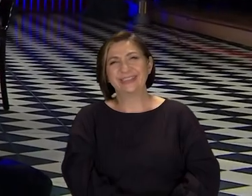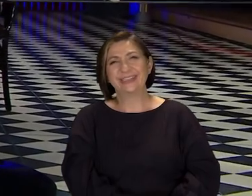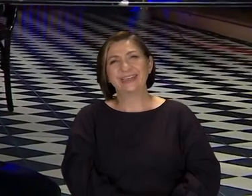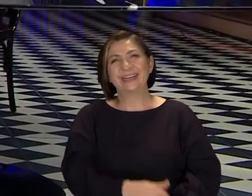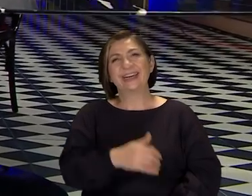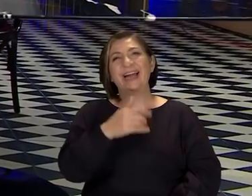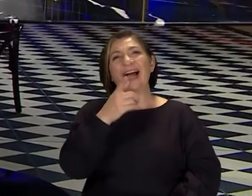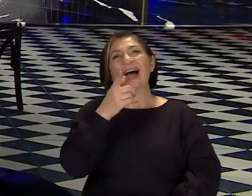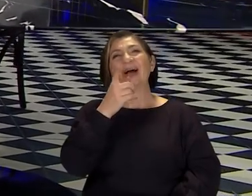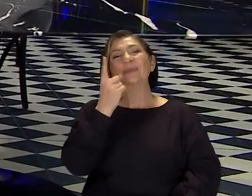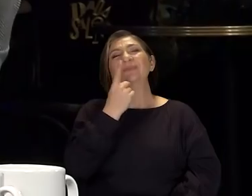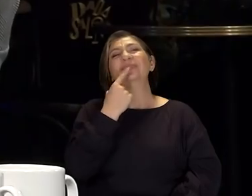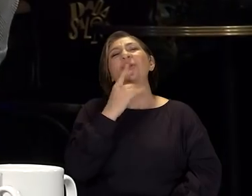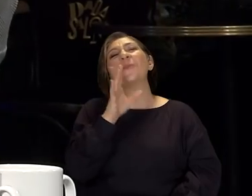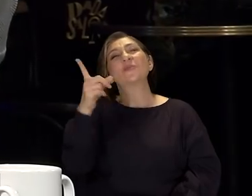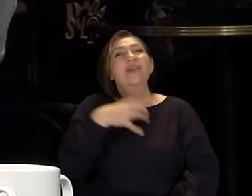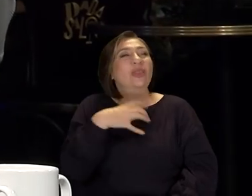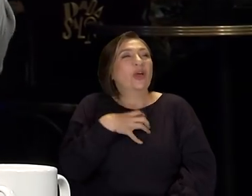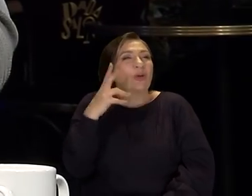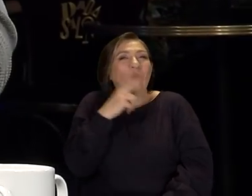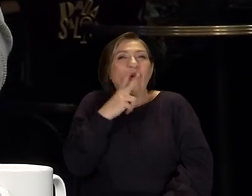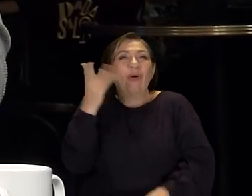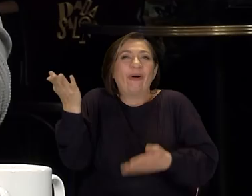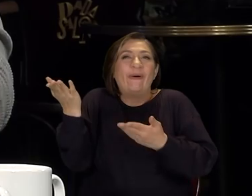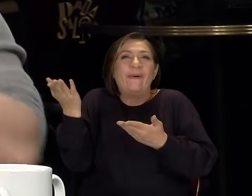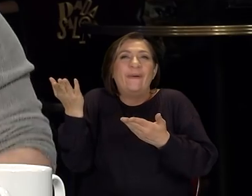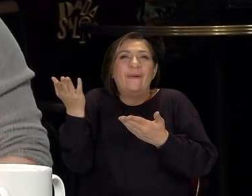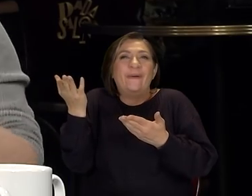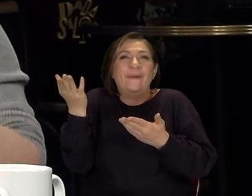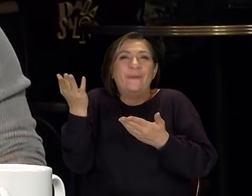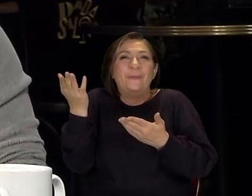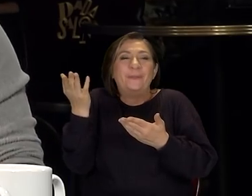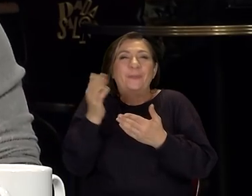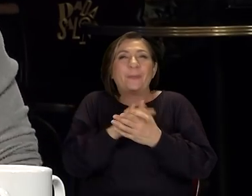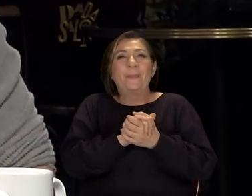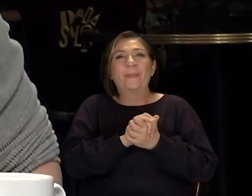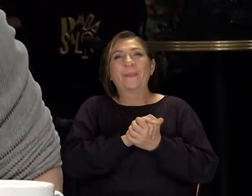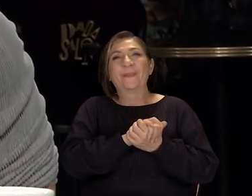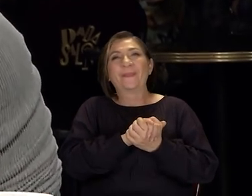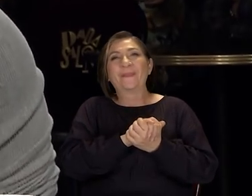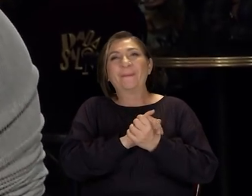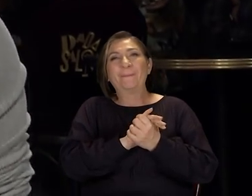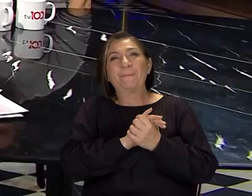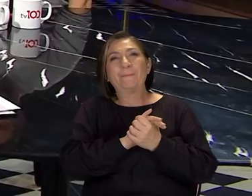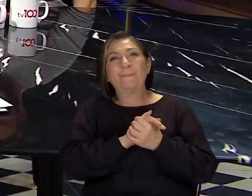Abi ben, durma ya ben bir şey söylemiyorum. O kendisi gülüyor zaten. En durmaz dediği ya, durma keşke durmasın dediğin yerde durma.